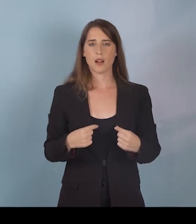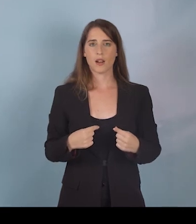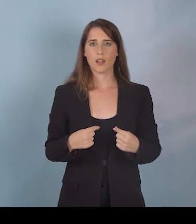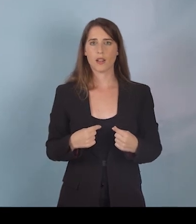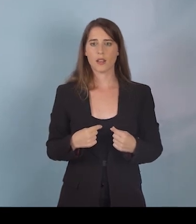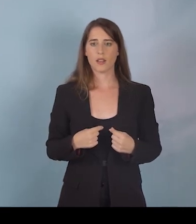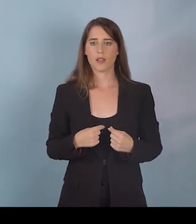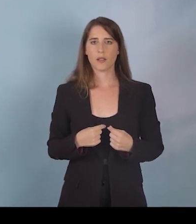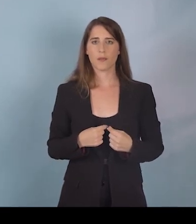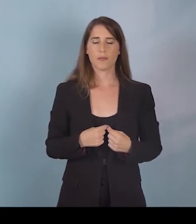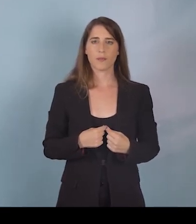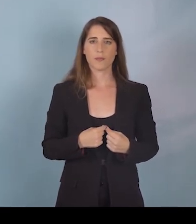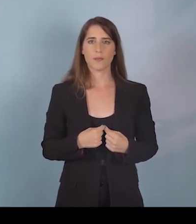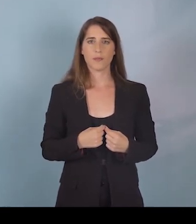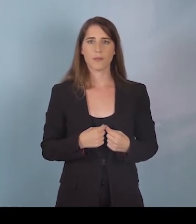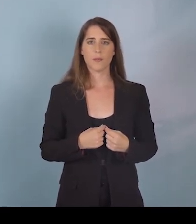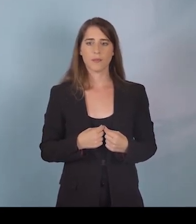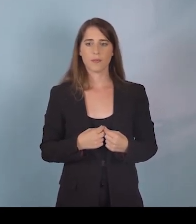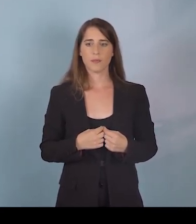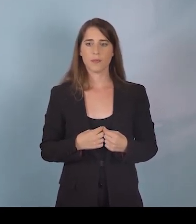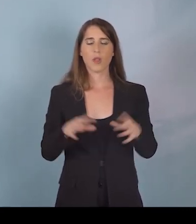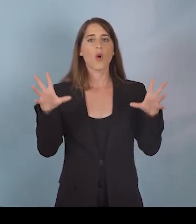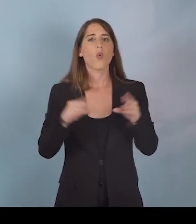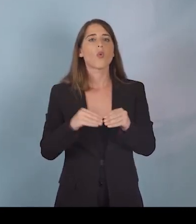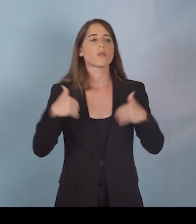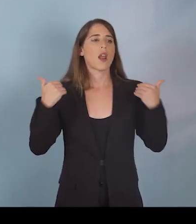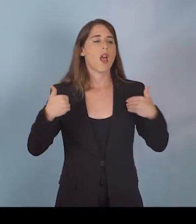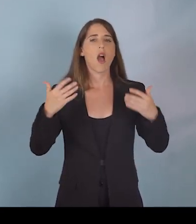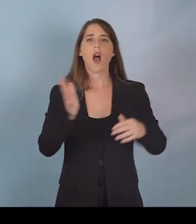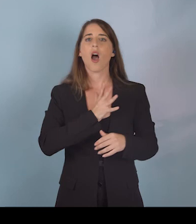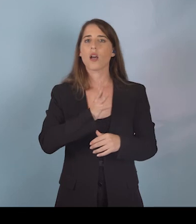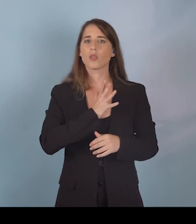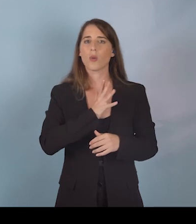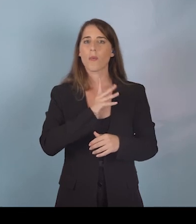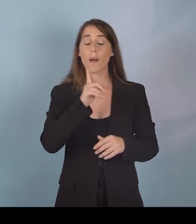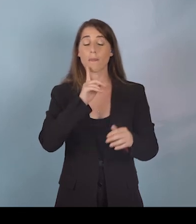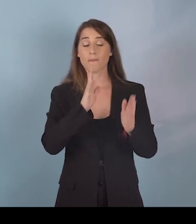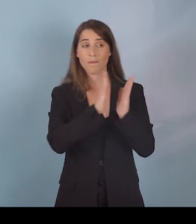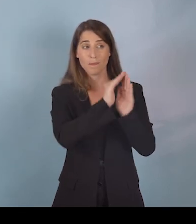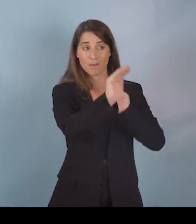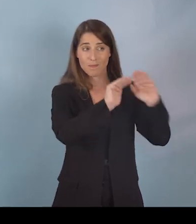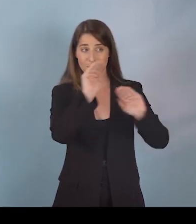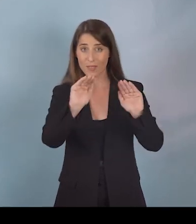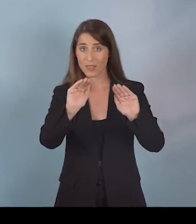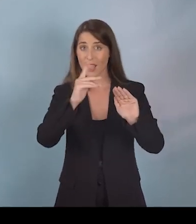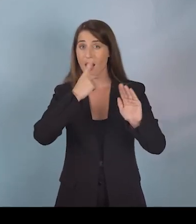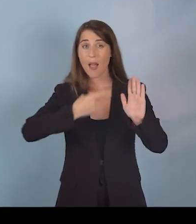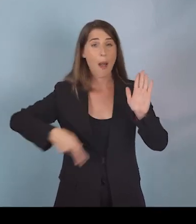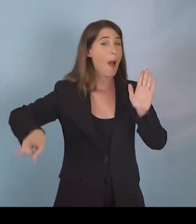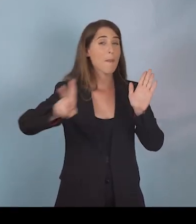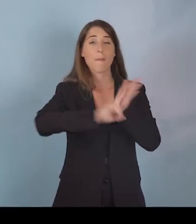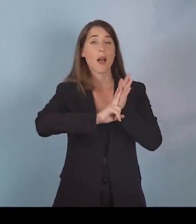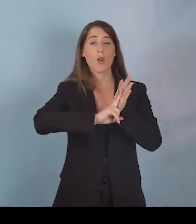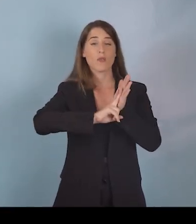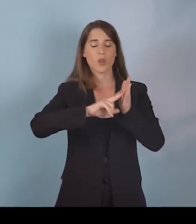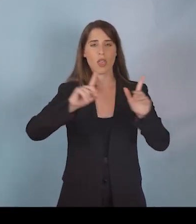έχει σαφή θέση και καλεί τα κράτη-μέλη σε κάτι που αφορά πάρα πολύ έντονα τη ΛΟΑΤΚΙ κοινότητα και κυρίως